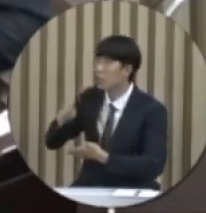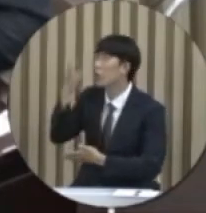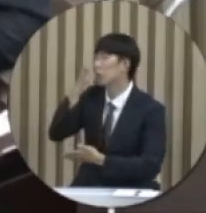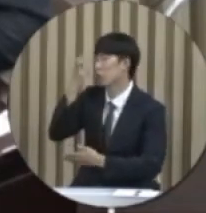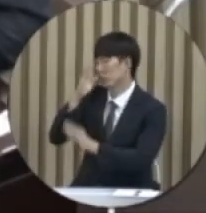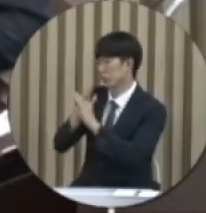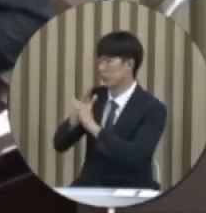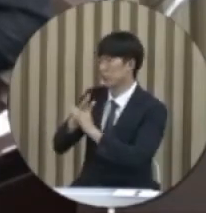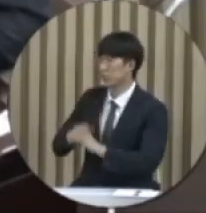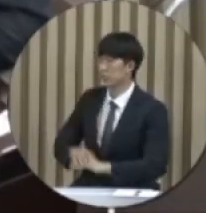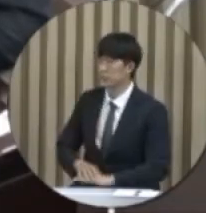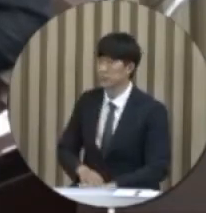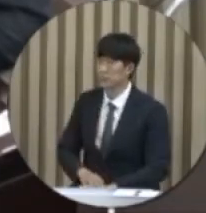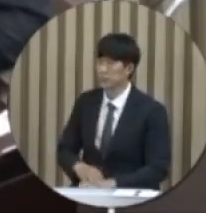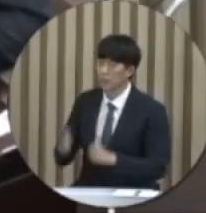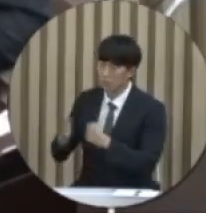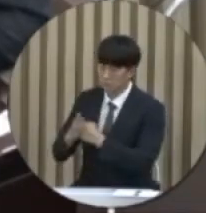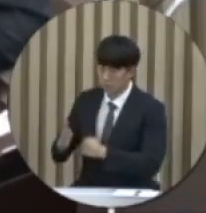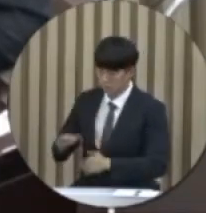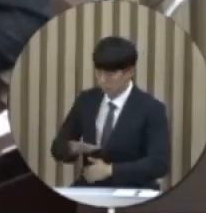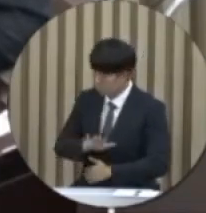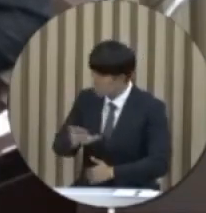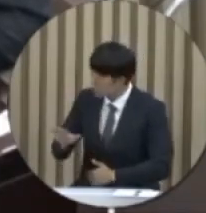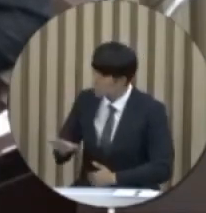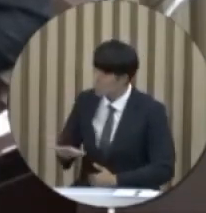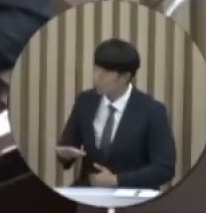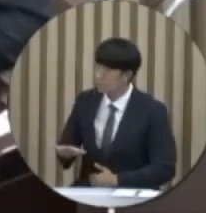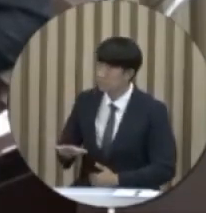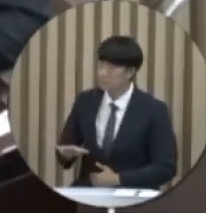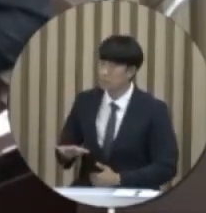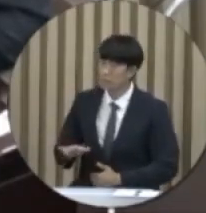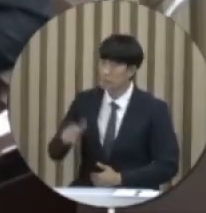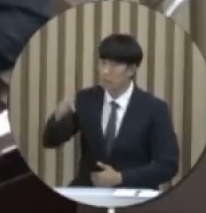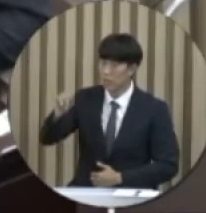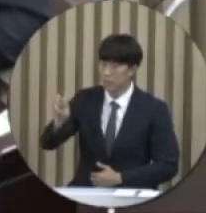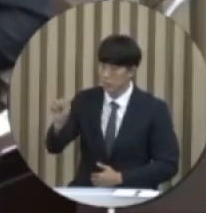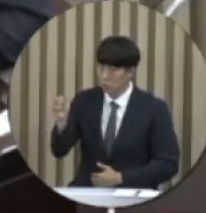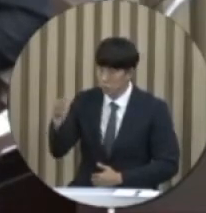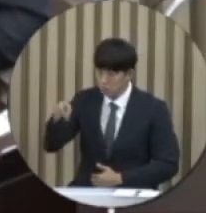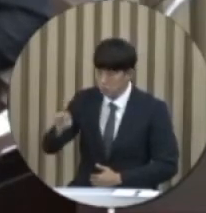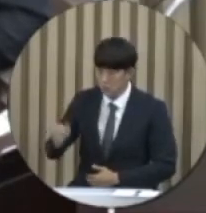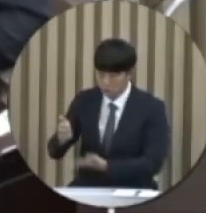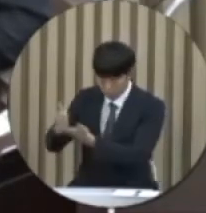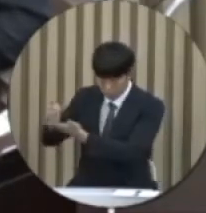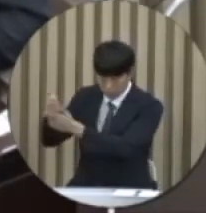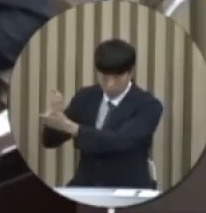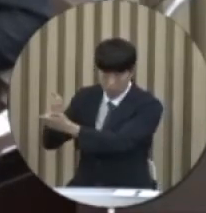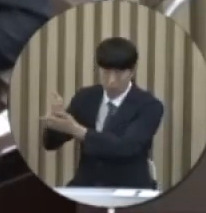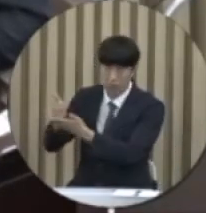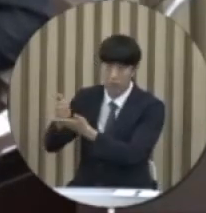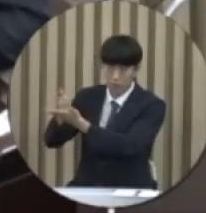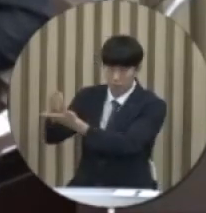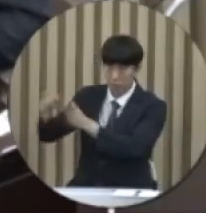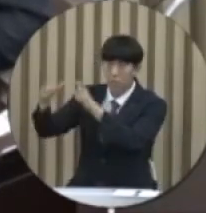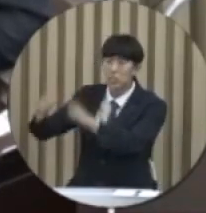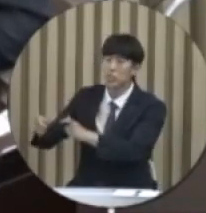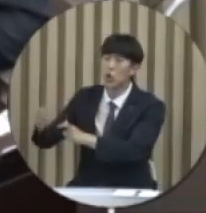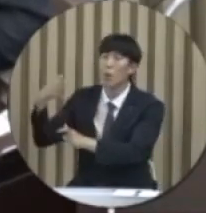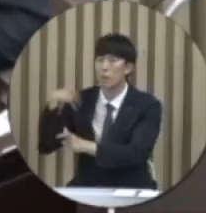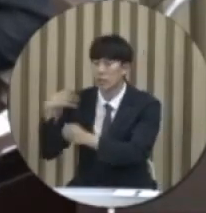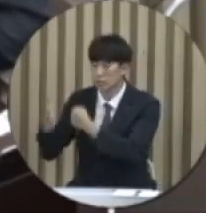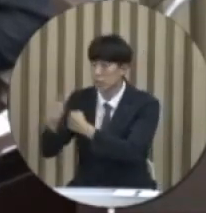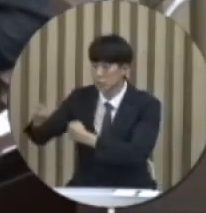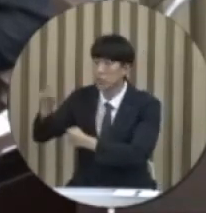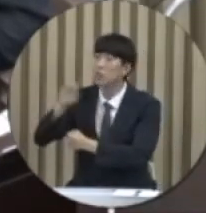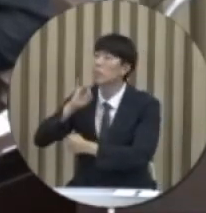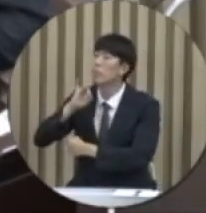있습니다. 네. 그래서 저희는 그 김효상 의원님은 그 지역구의 의원님이시니까 거기만